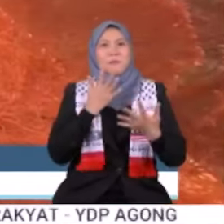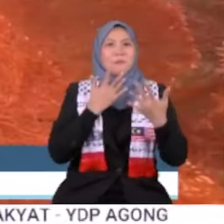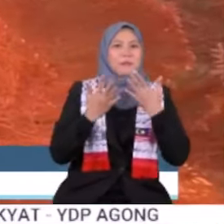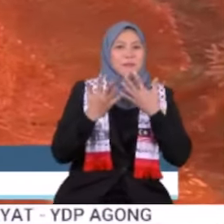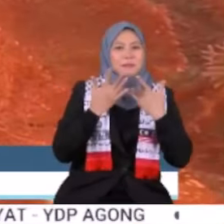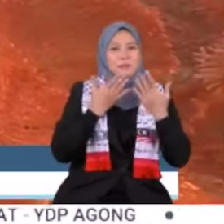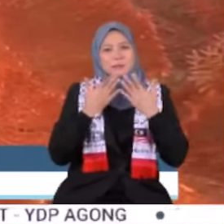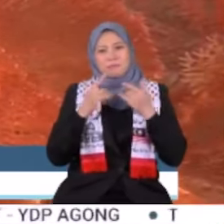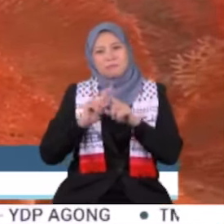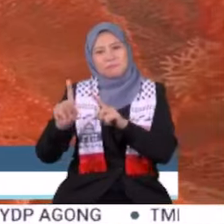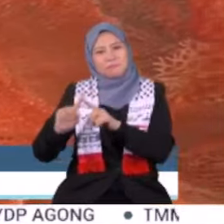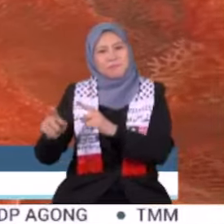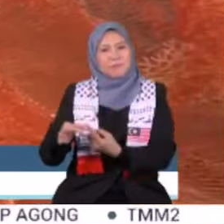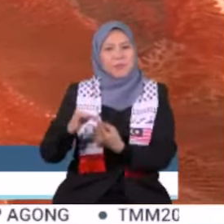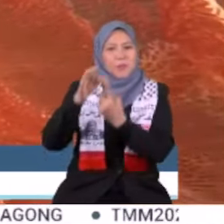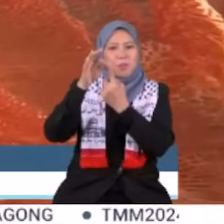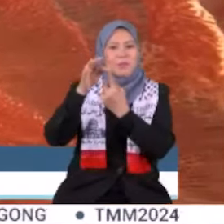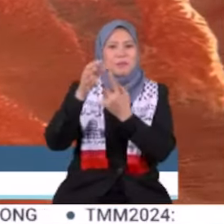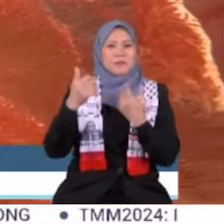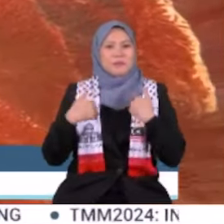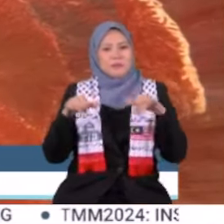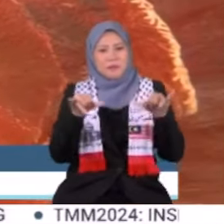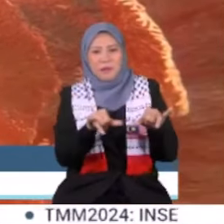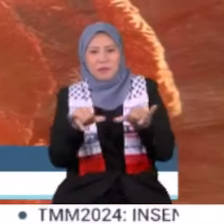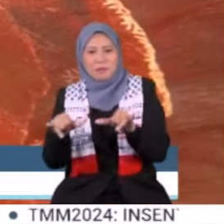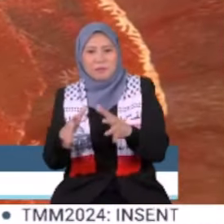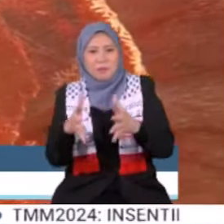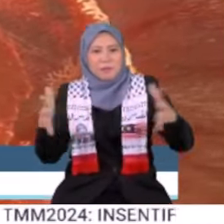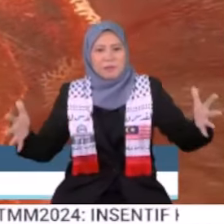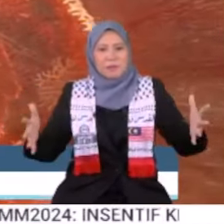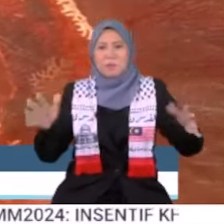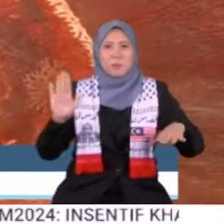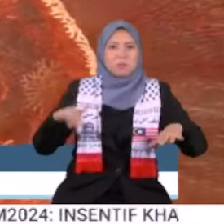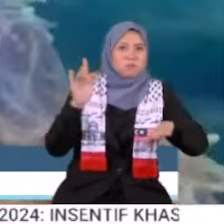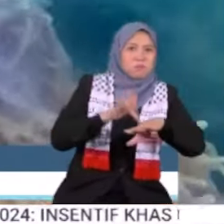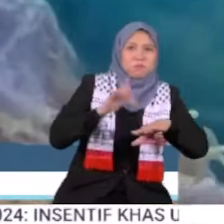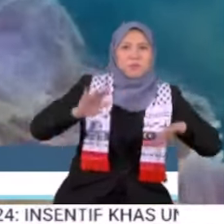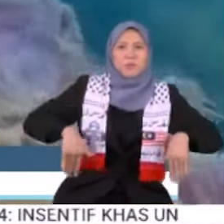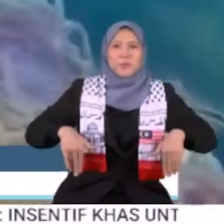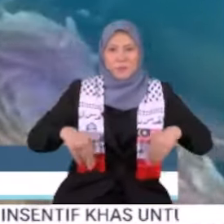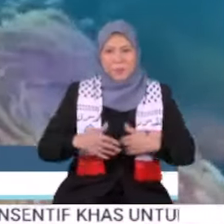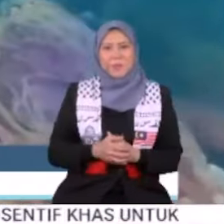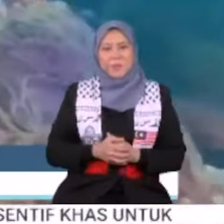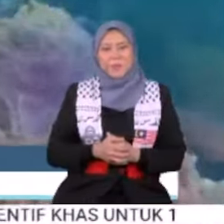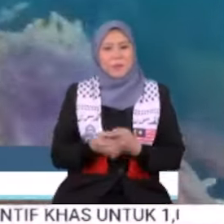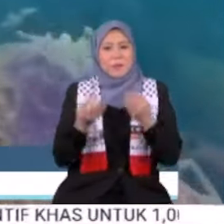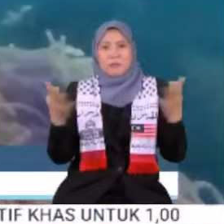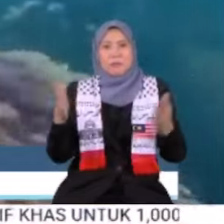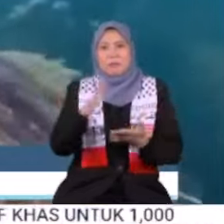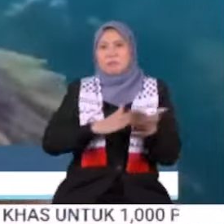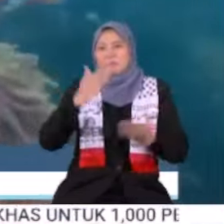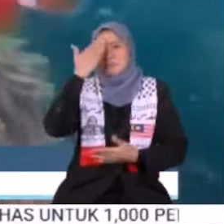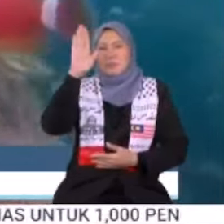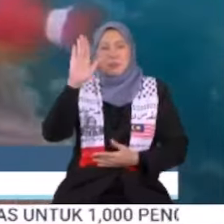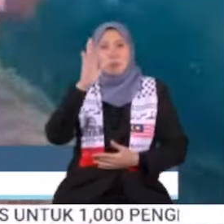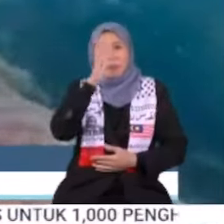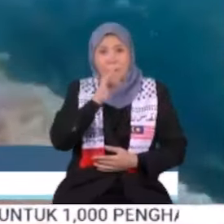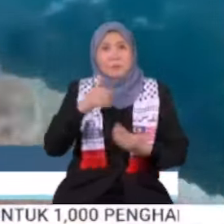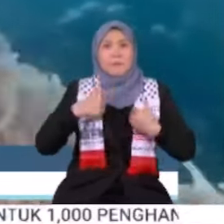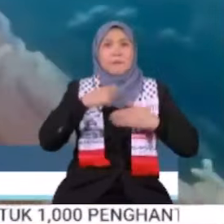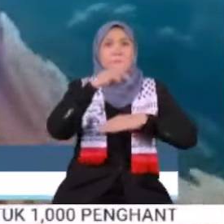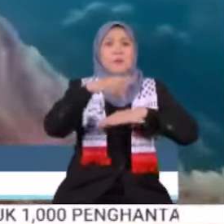warna-warni dia punya keunikan dia, saiz koral yang besar yang belum terusik. Sebab sebelum ni pun ramai yang tak tahu Melaka sebenarnya ada